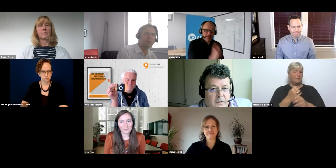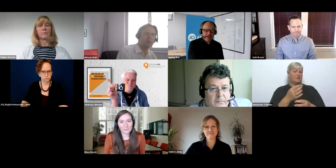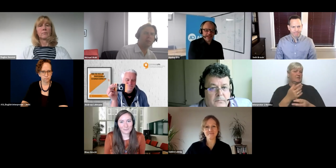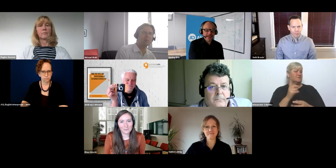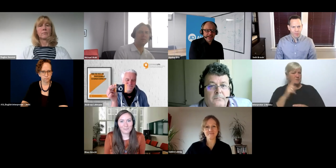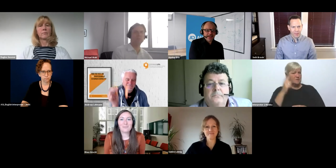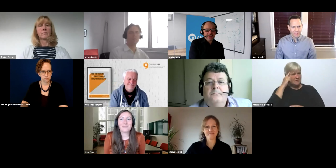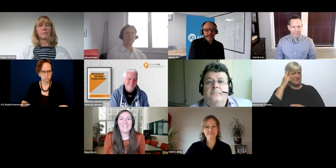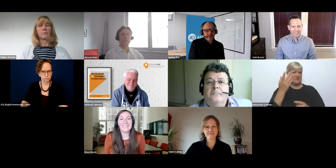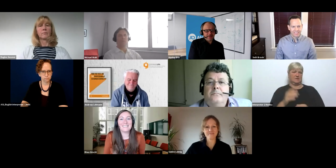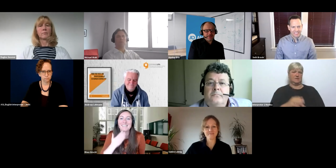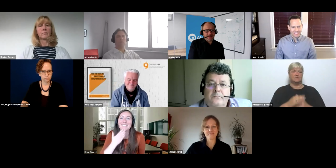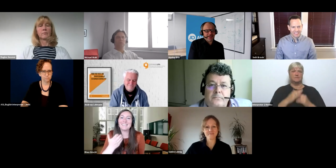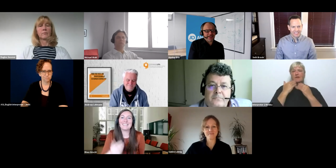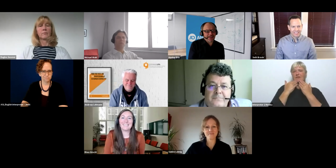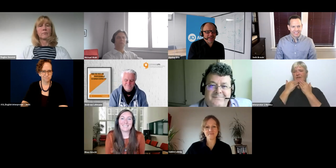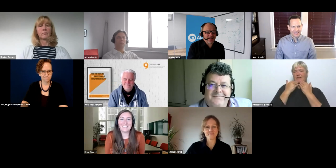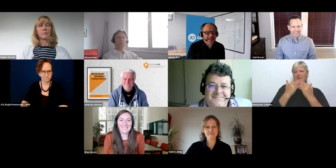Vielen Dank.